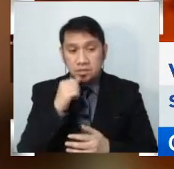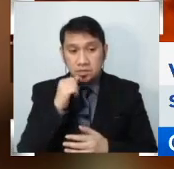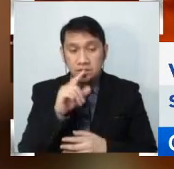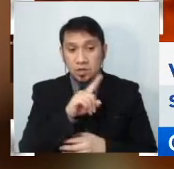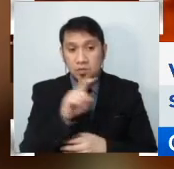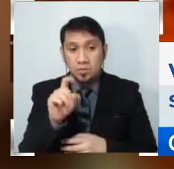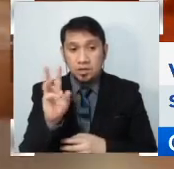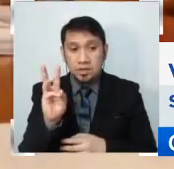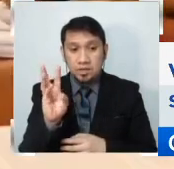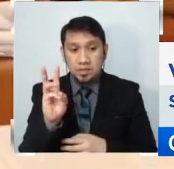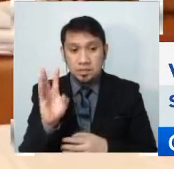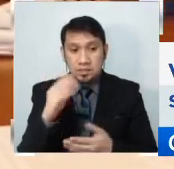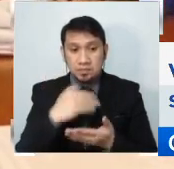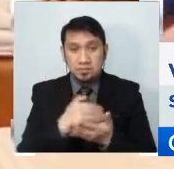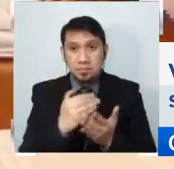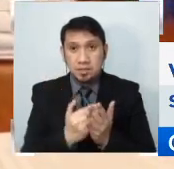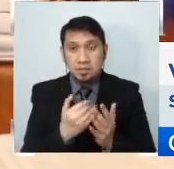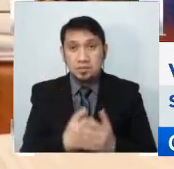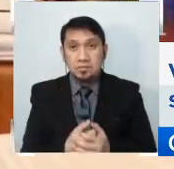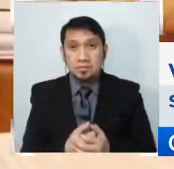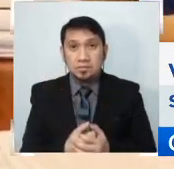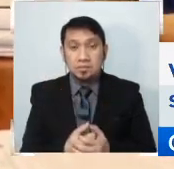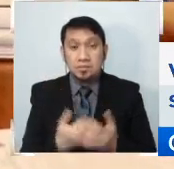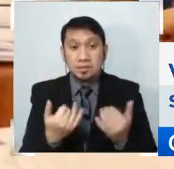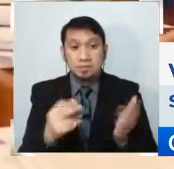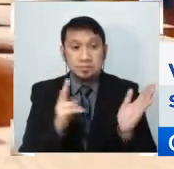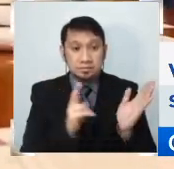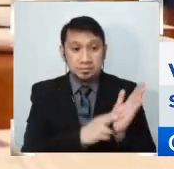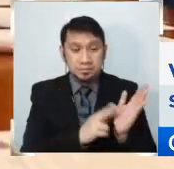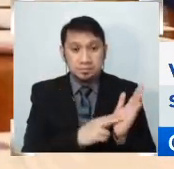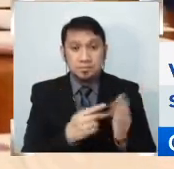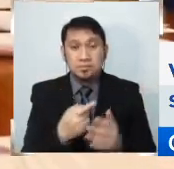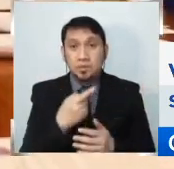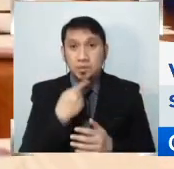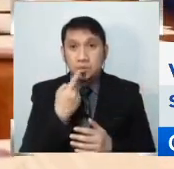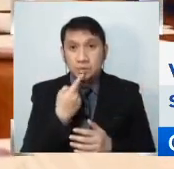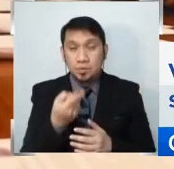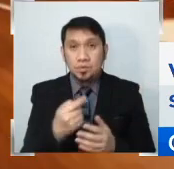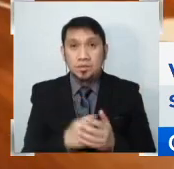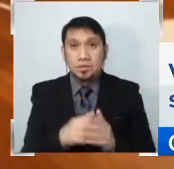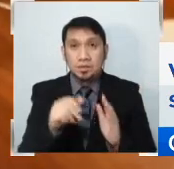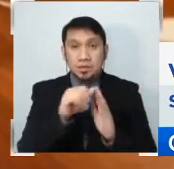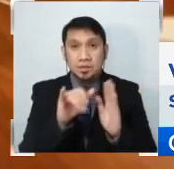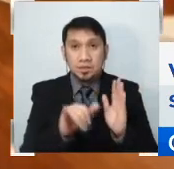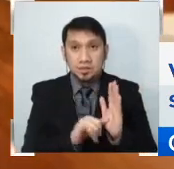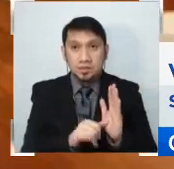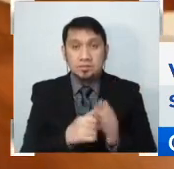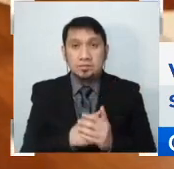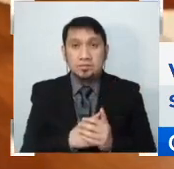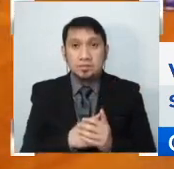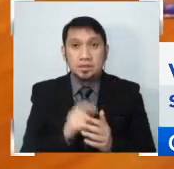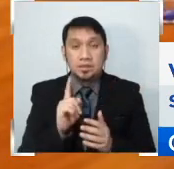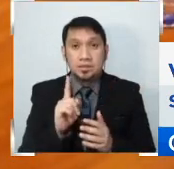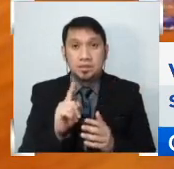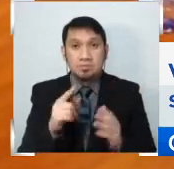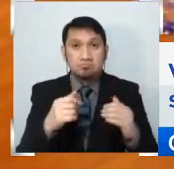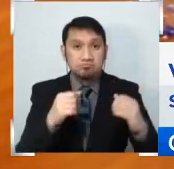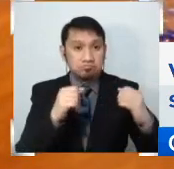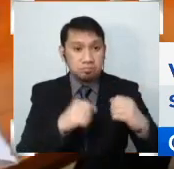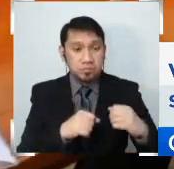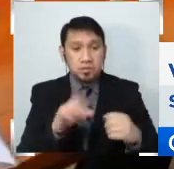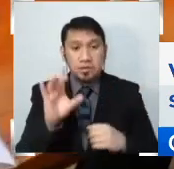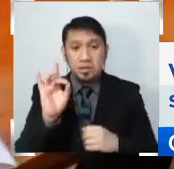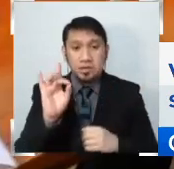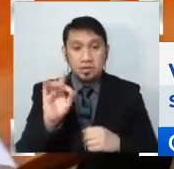billion pesos. Pumirma rin siya at sa senatorial aspirant attorney Sonny Matula ng covenant kasama ang 8 labor